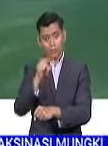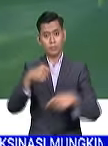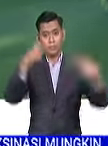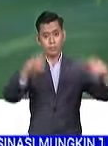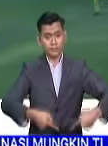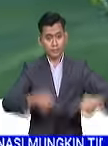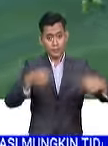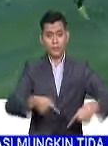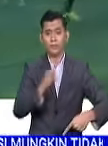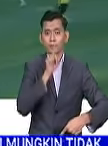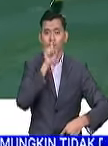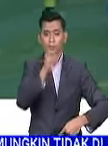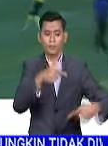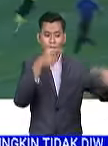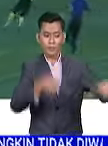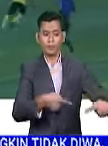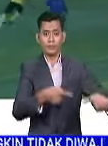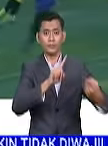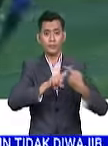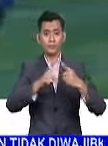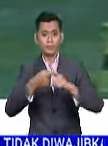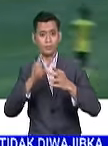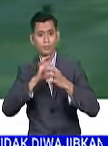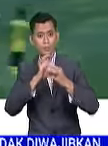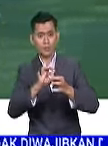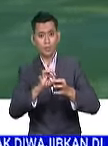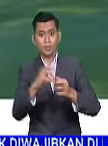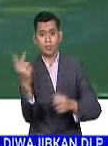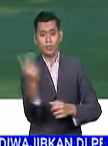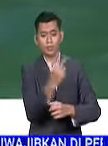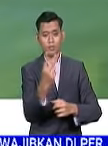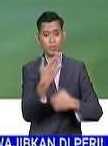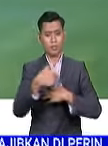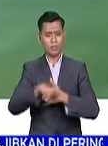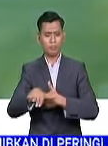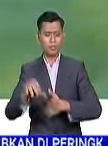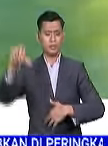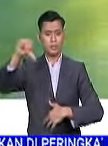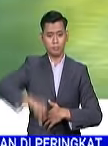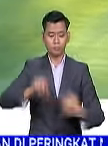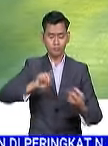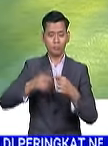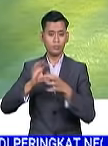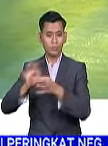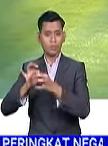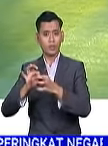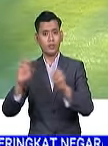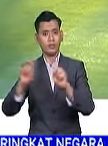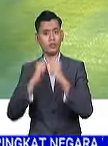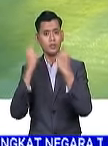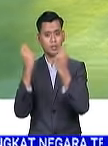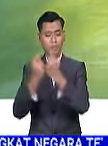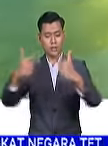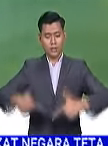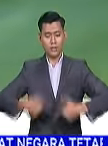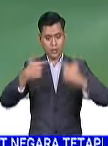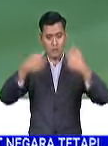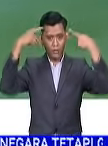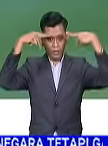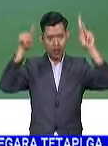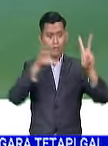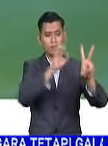Ini merupakan perlawanan persahabatan kedua pasukan negara selepas tewas pada perlawanan persahabatan pertama kepada skuad juara Liga Perdana